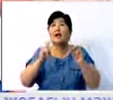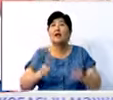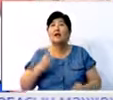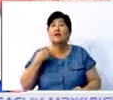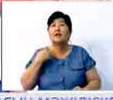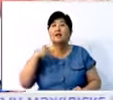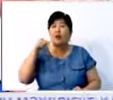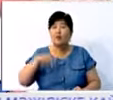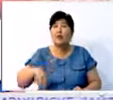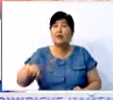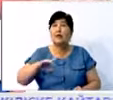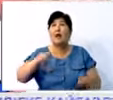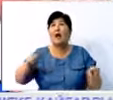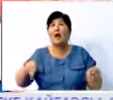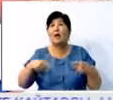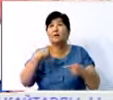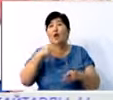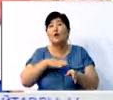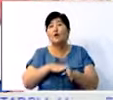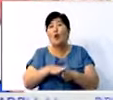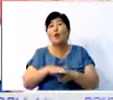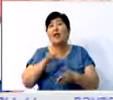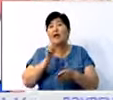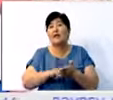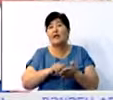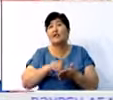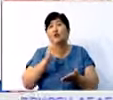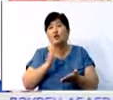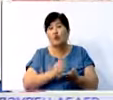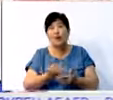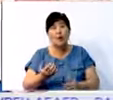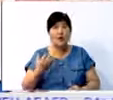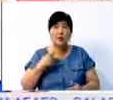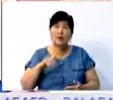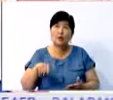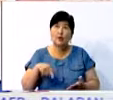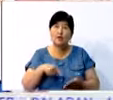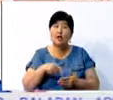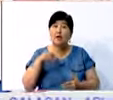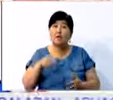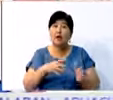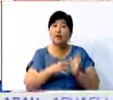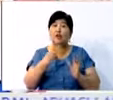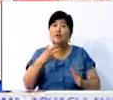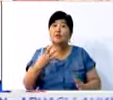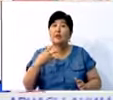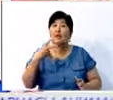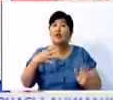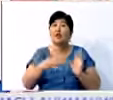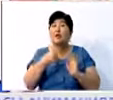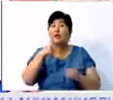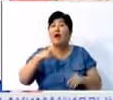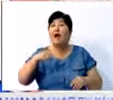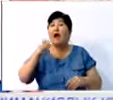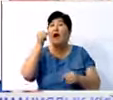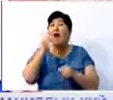сырдың бойында қалыптасты деп айтуға толық негіз бар. Өйткені Қызылорда қаласы 1925-29 жылдары астана